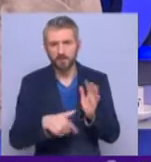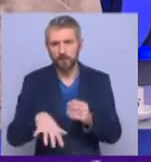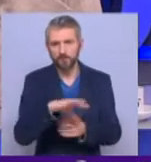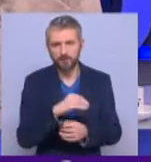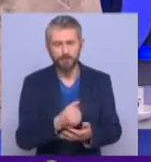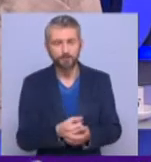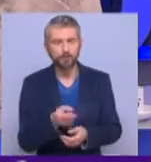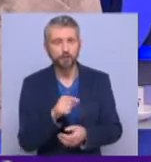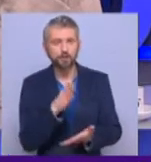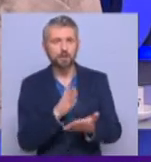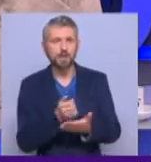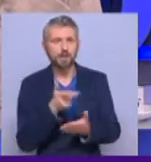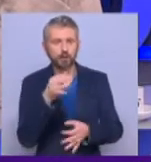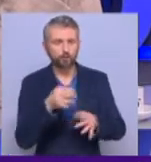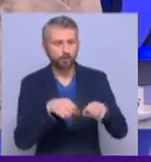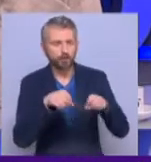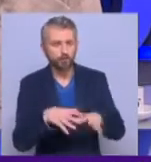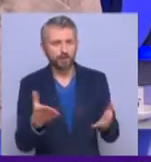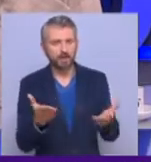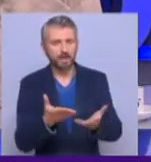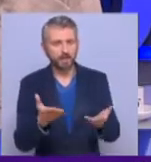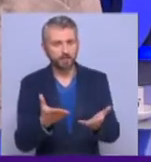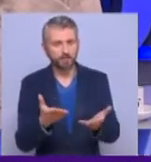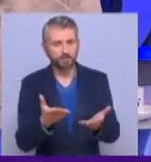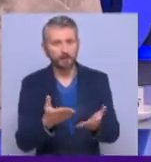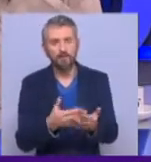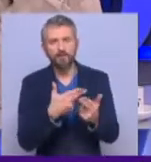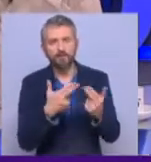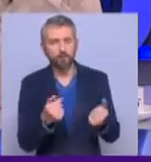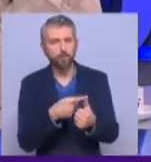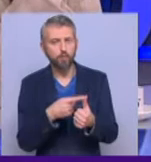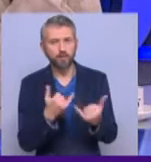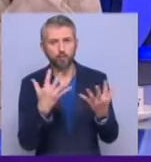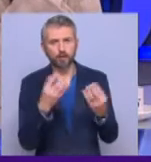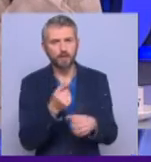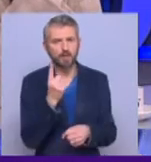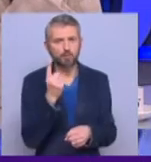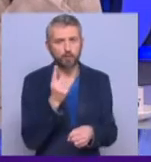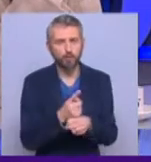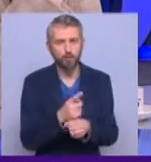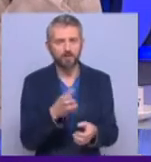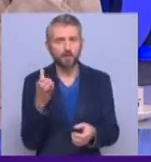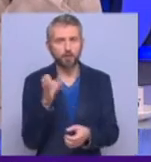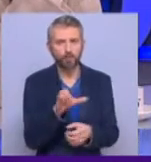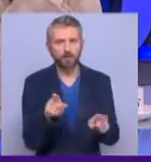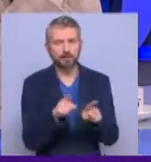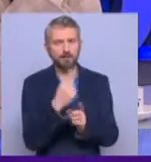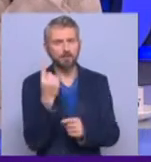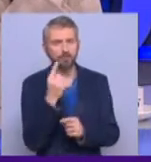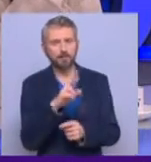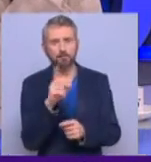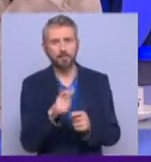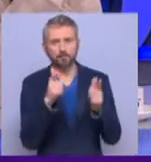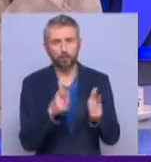Тому є вже декілька судових рішень, які визнають, ну, по-перше, на сьогоднішній день заборонено встановлення таких лічильників без